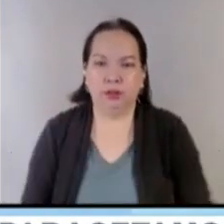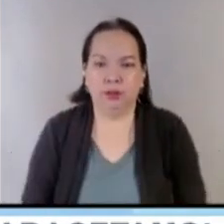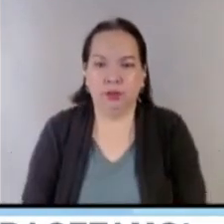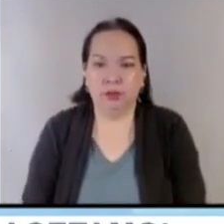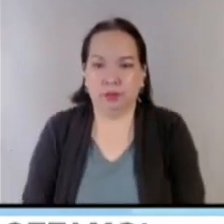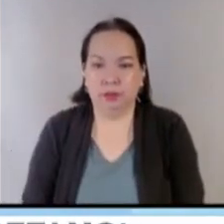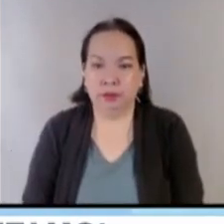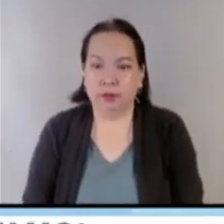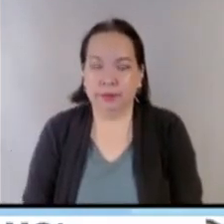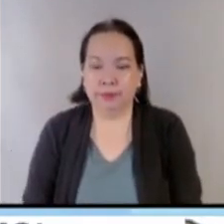korte I